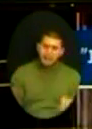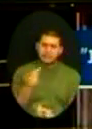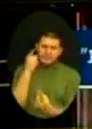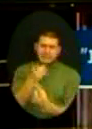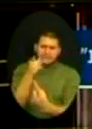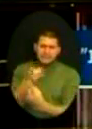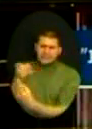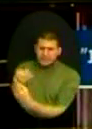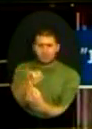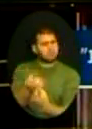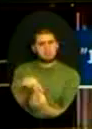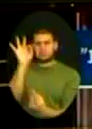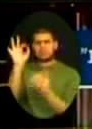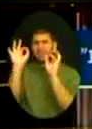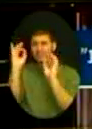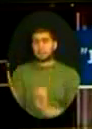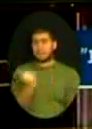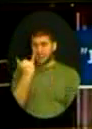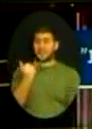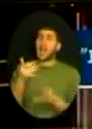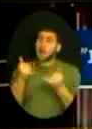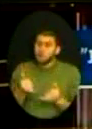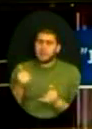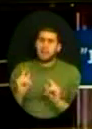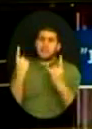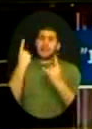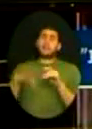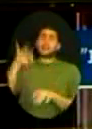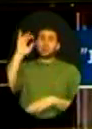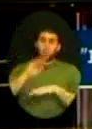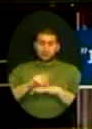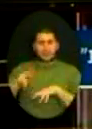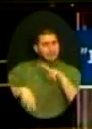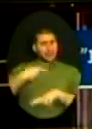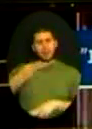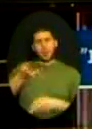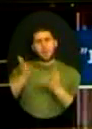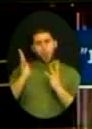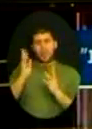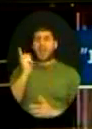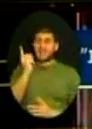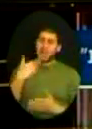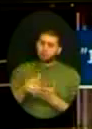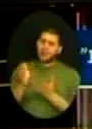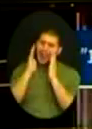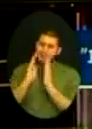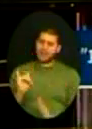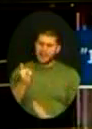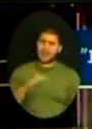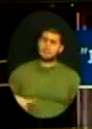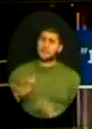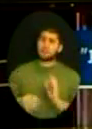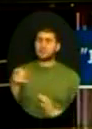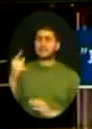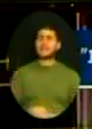המון, בדרך כלל לא מוצאים, והפעם נמצא וצריך לטפל בזה בשיא החומרה, אבל להמשיך לתת אמון במערכת, כי היא